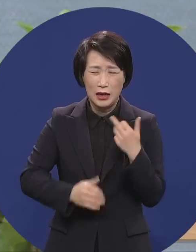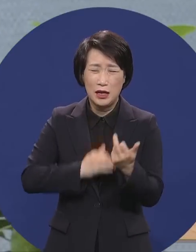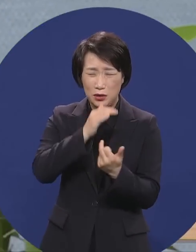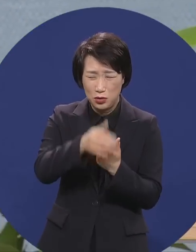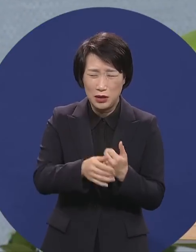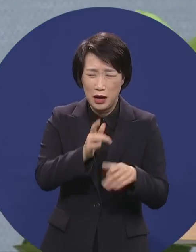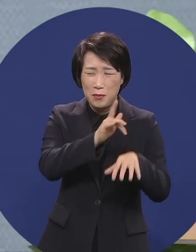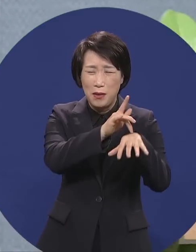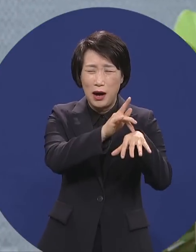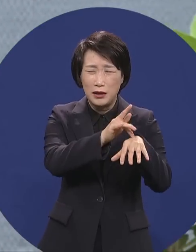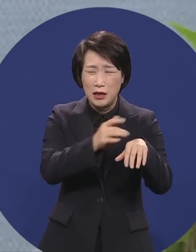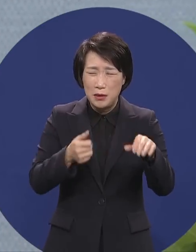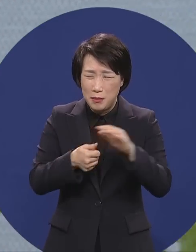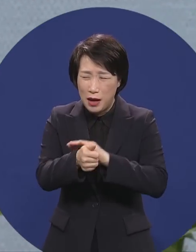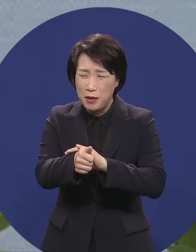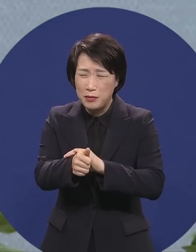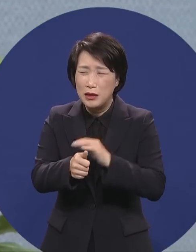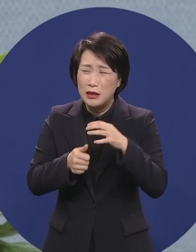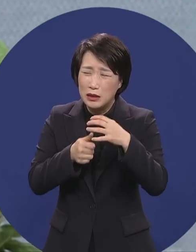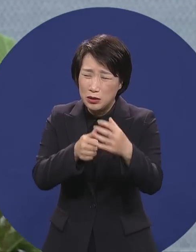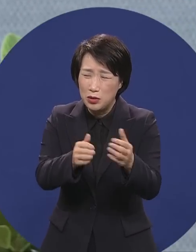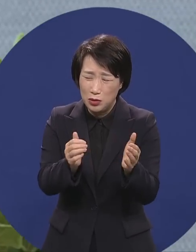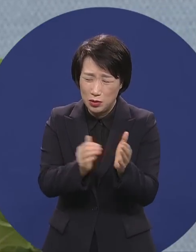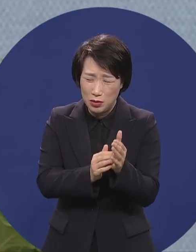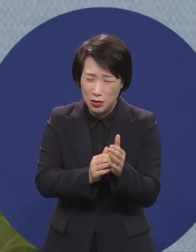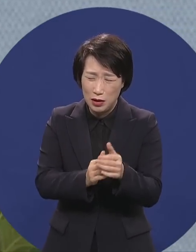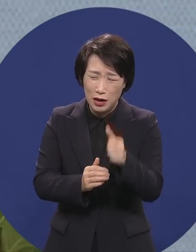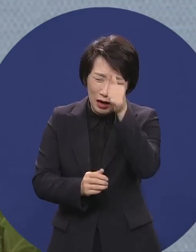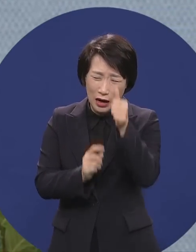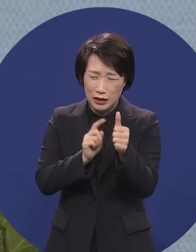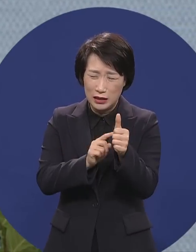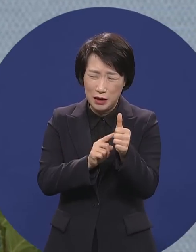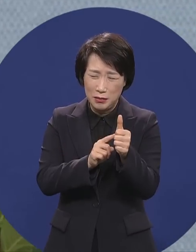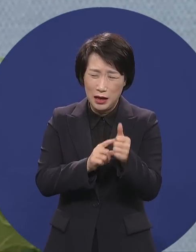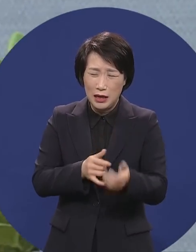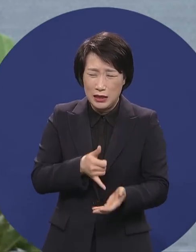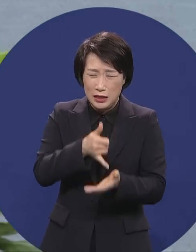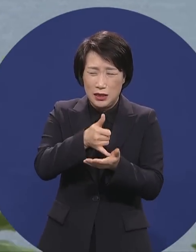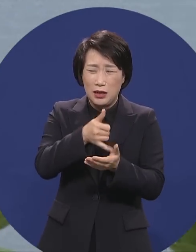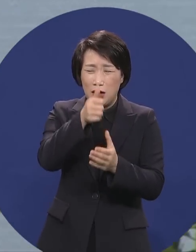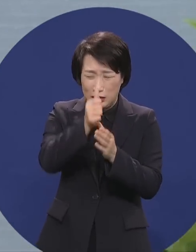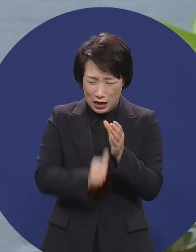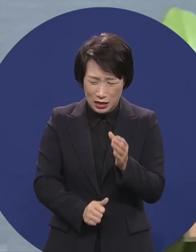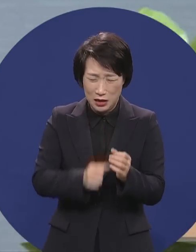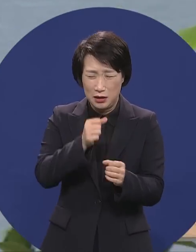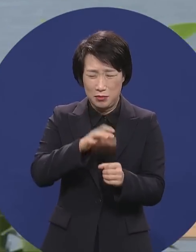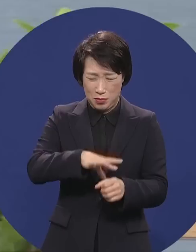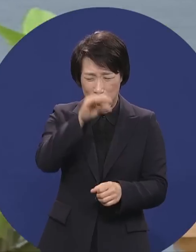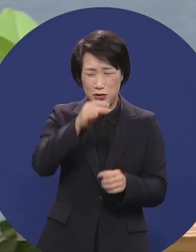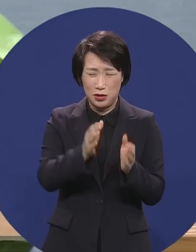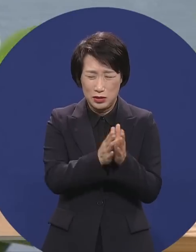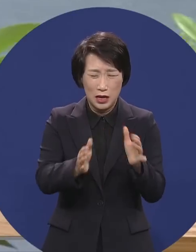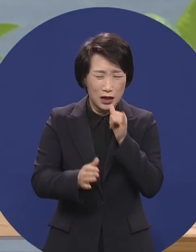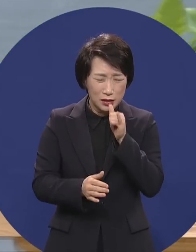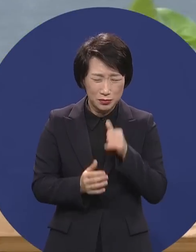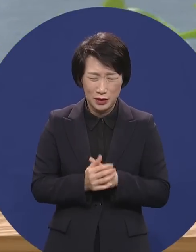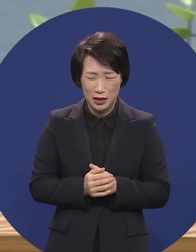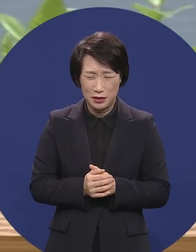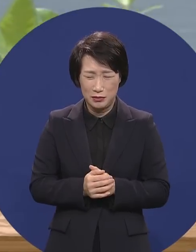에덴의 마귀는 뱀을 이용해서 아담을 인격적인 타락을 먼저